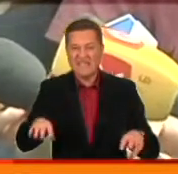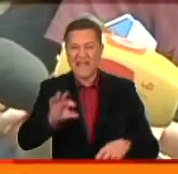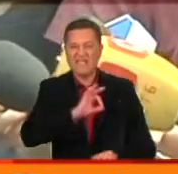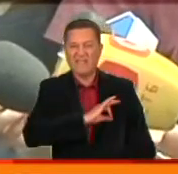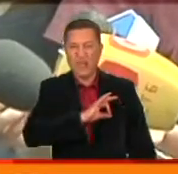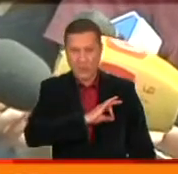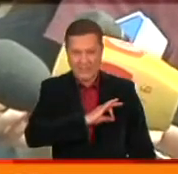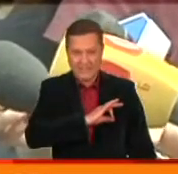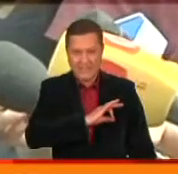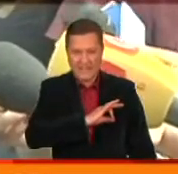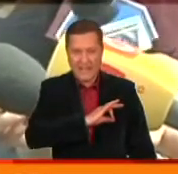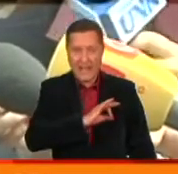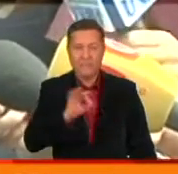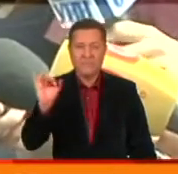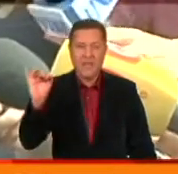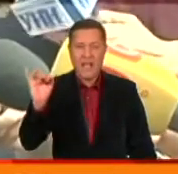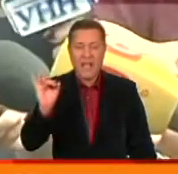юстиции и